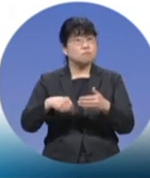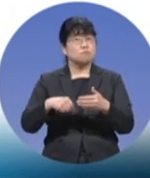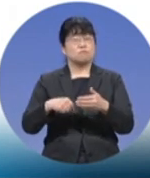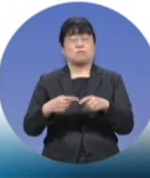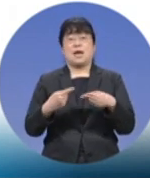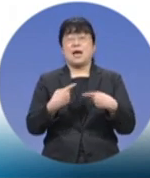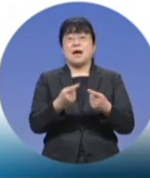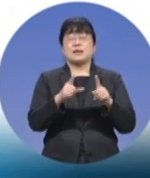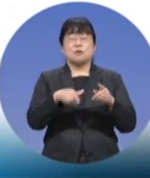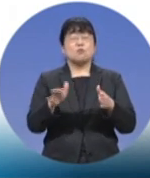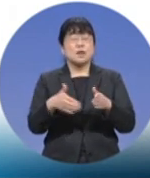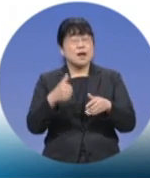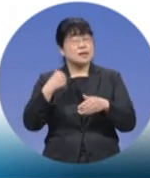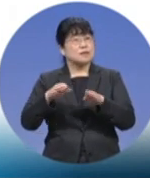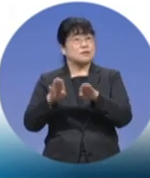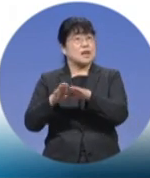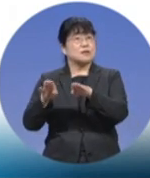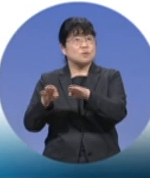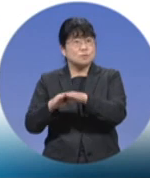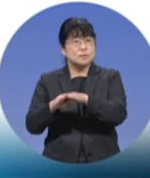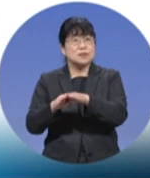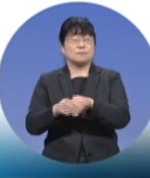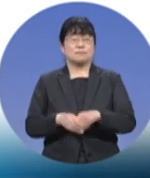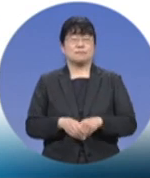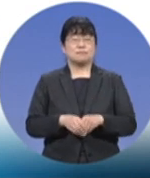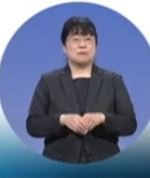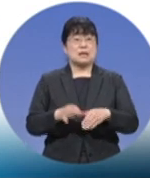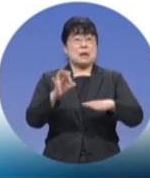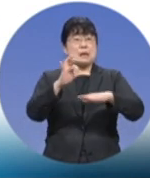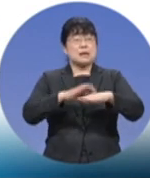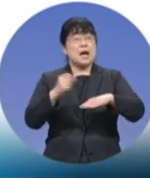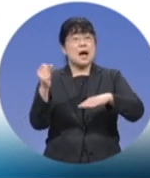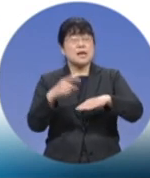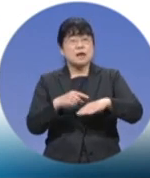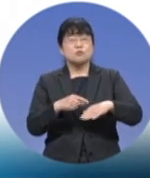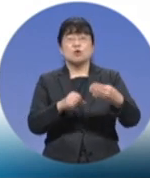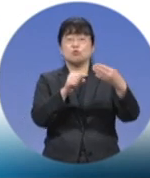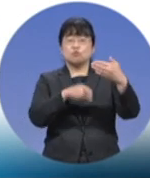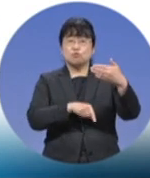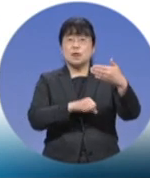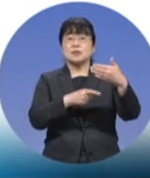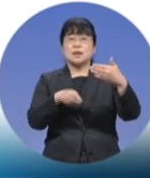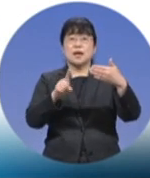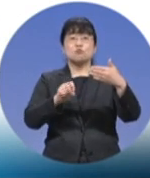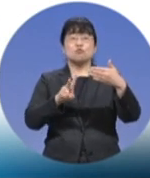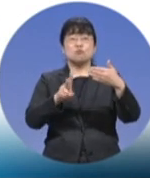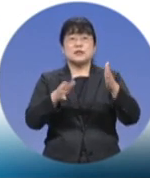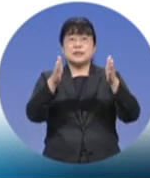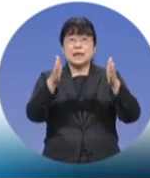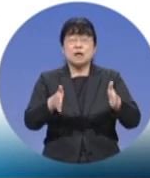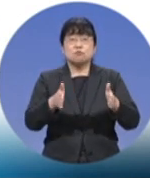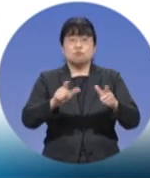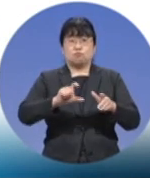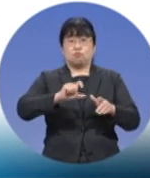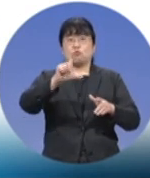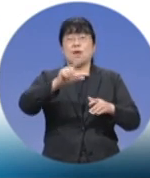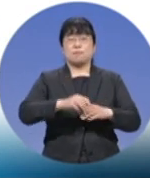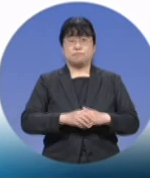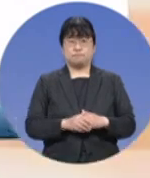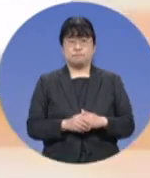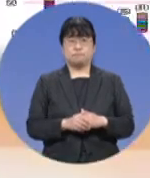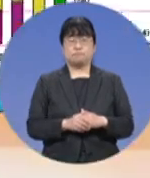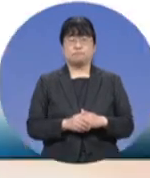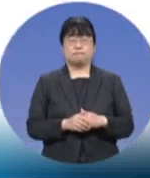入学期から夏休み、また日没が早くなる9月から12月にかけて増加傾向にあります